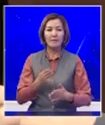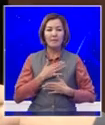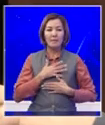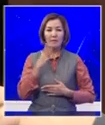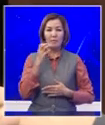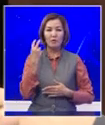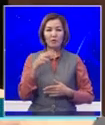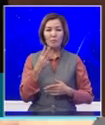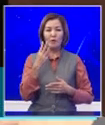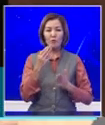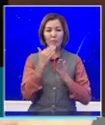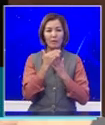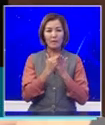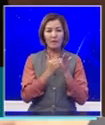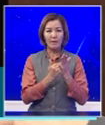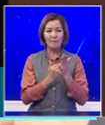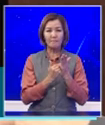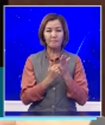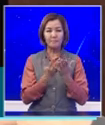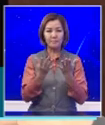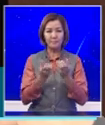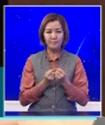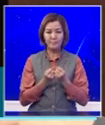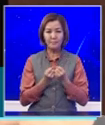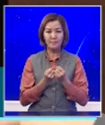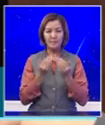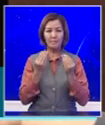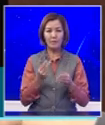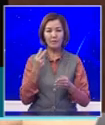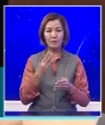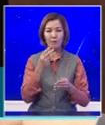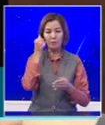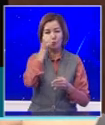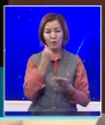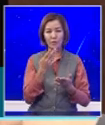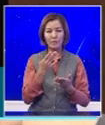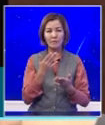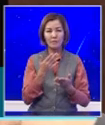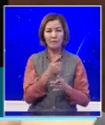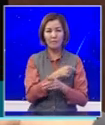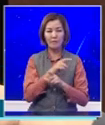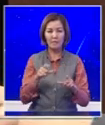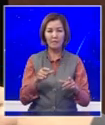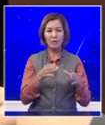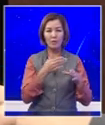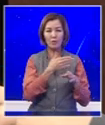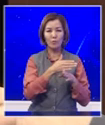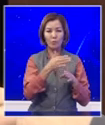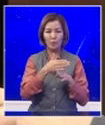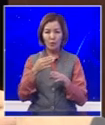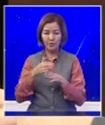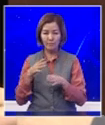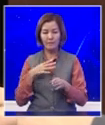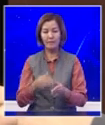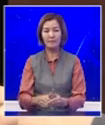523 бағдарламаны алып, мысалы, биыл 23 жылы оны медициналық ұйымдарға бөлеміз,